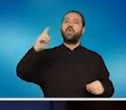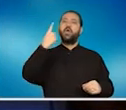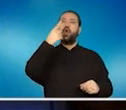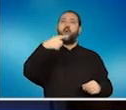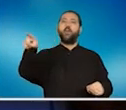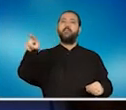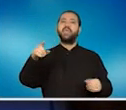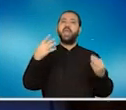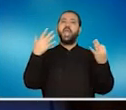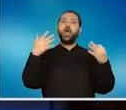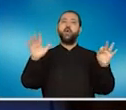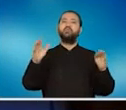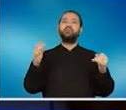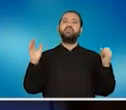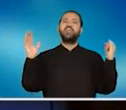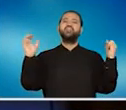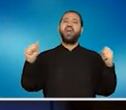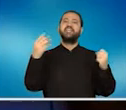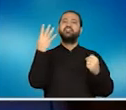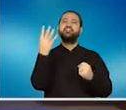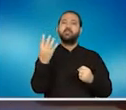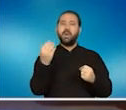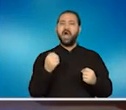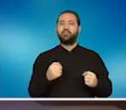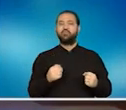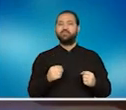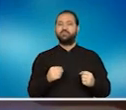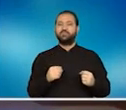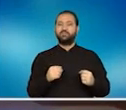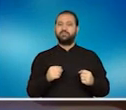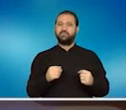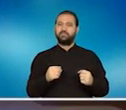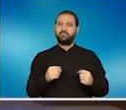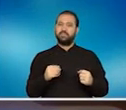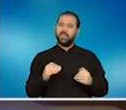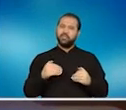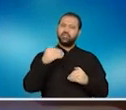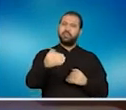1864, și în 1865 deja a înființat episcopia de la